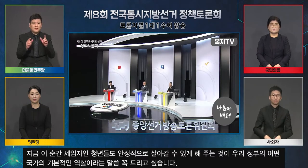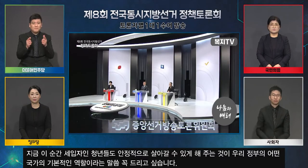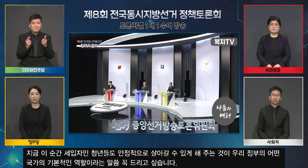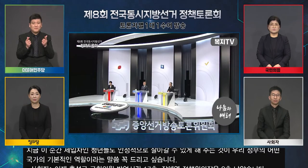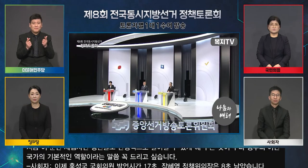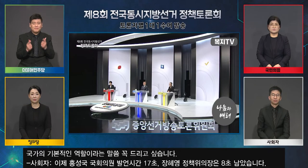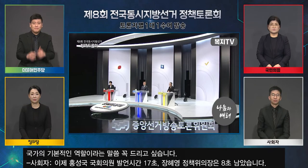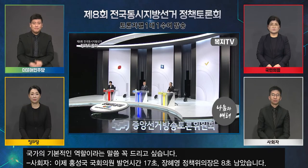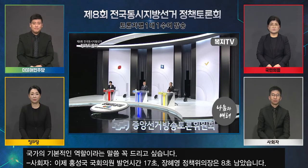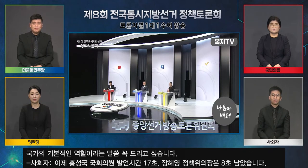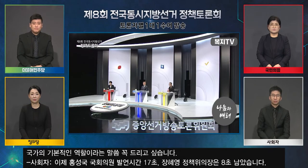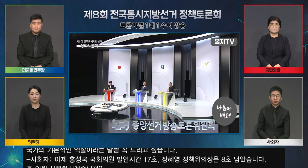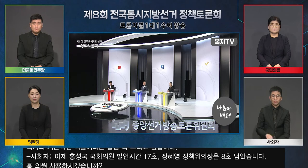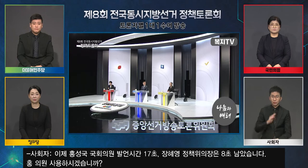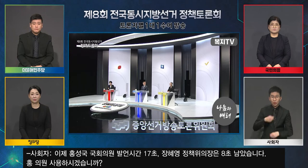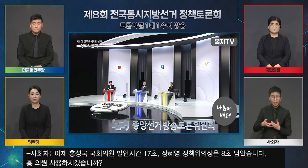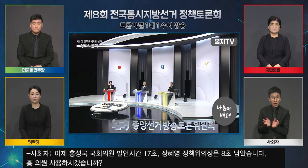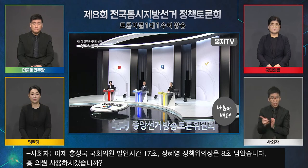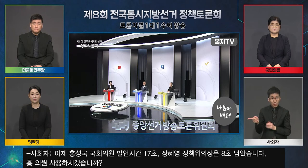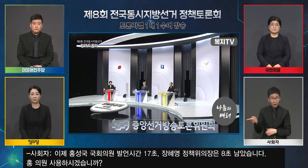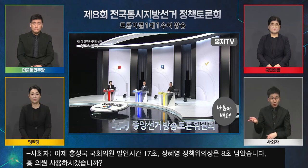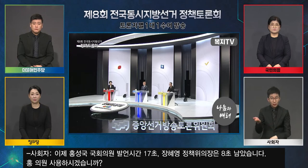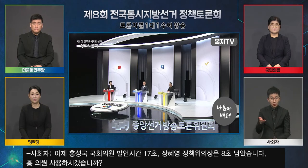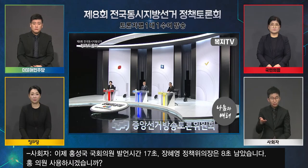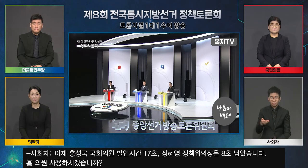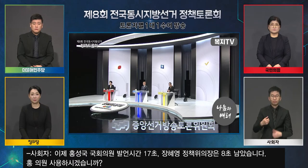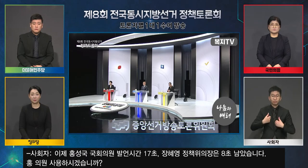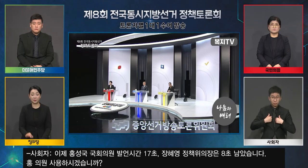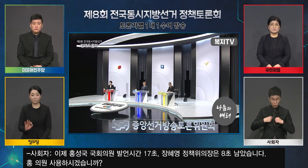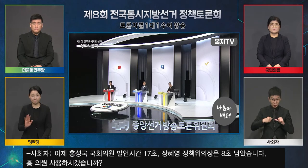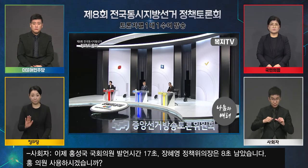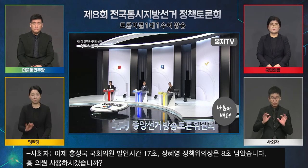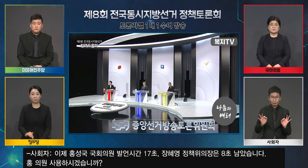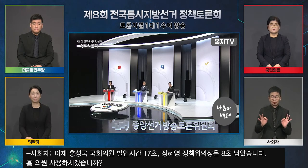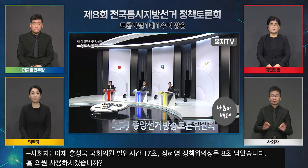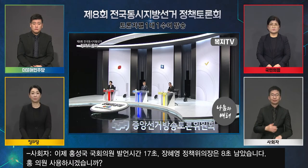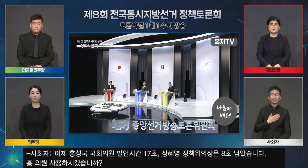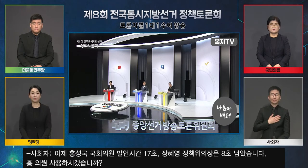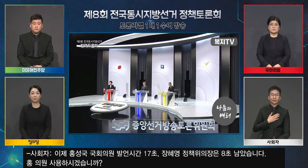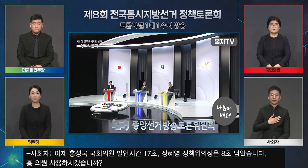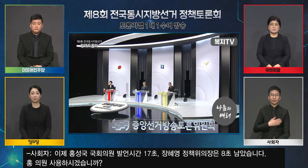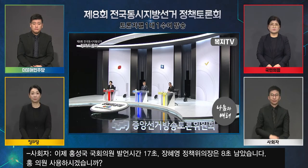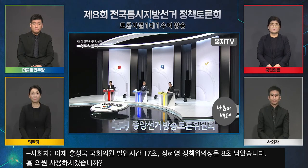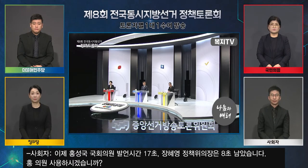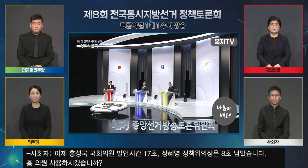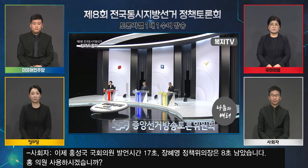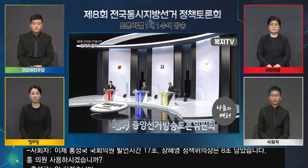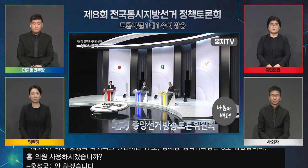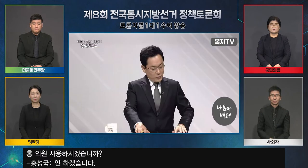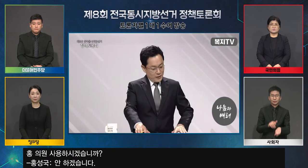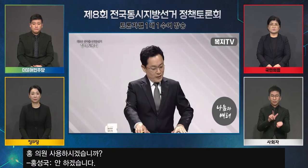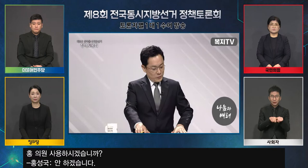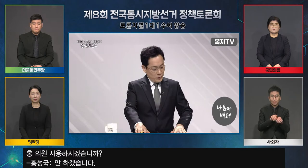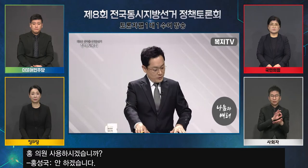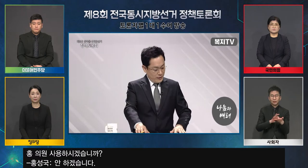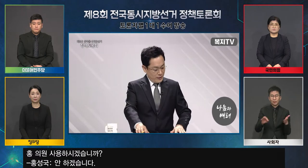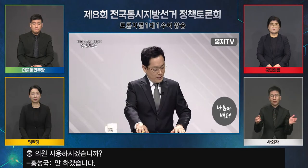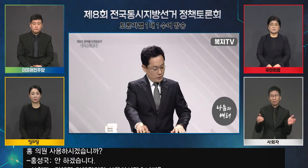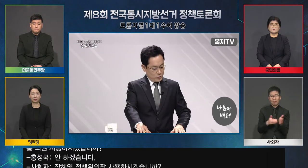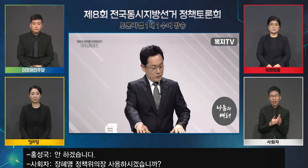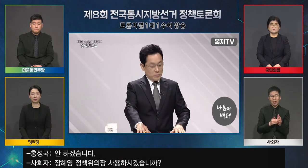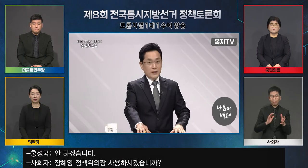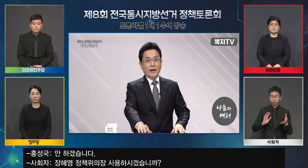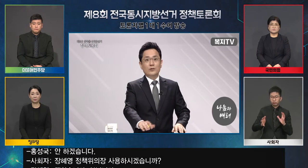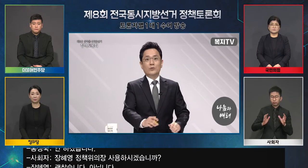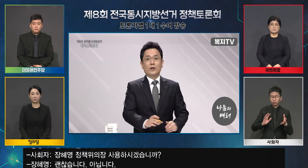장혜영 정치기 의장 8초 사용하시겠습니까? 아닙니다. 모두 제한된 시간 안에서 밀도 있게 토론을